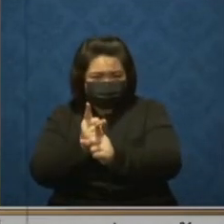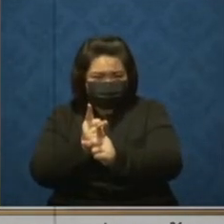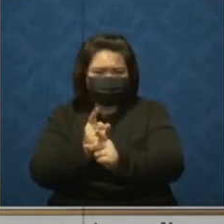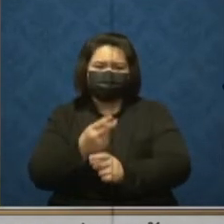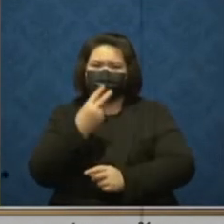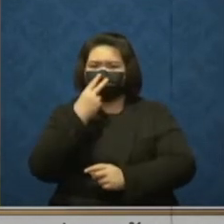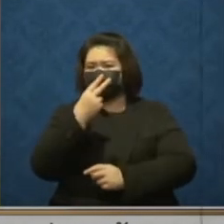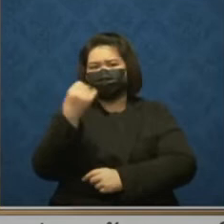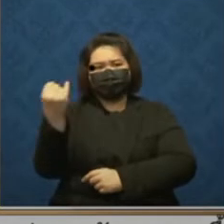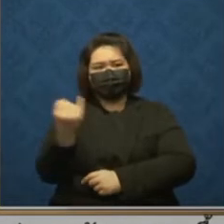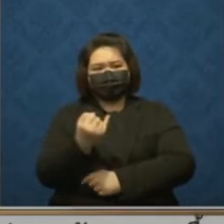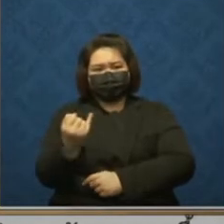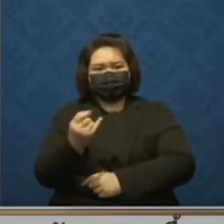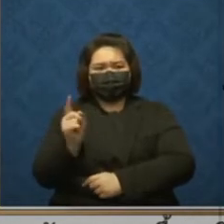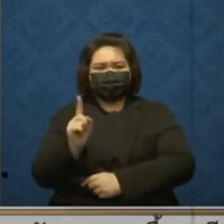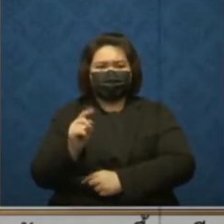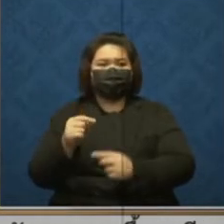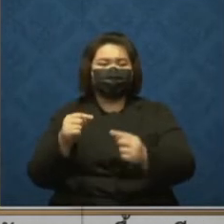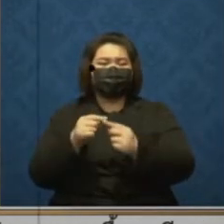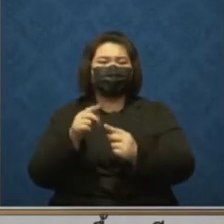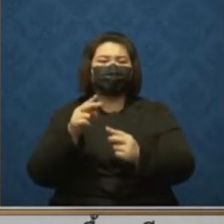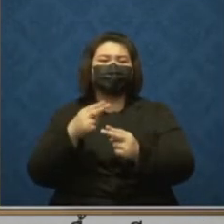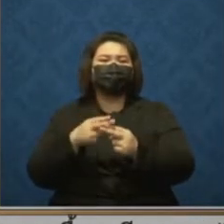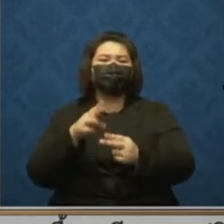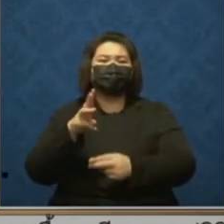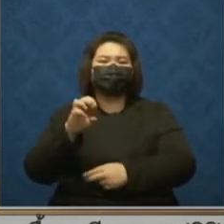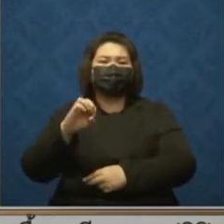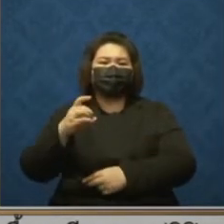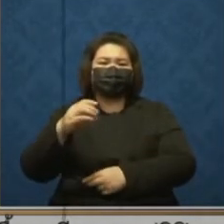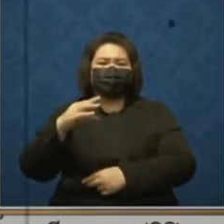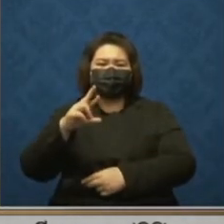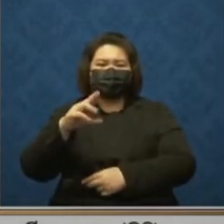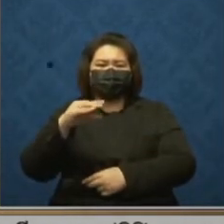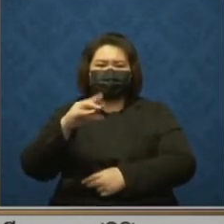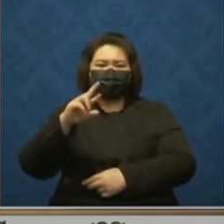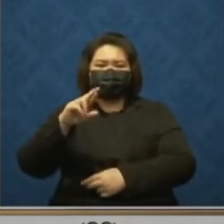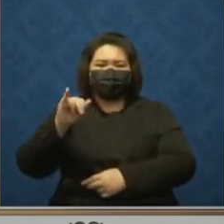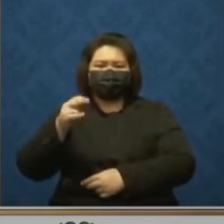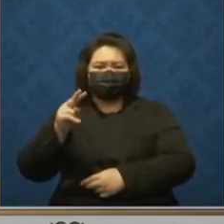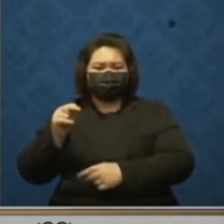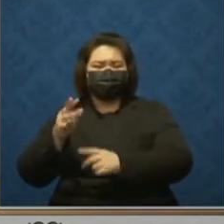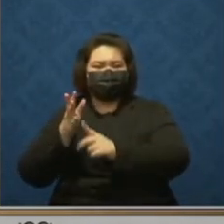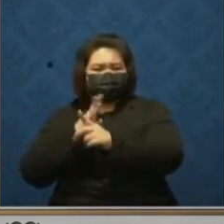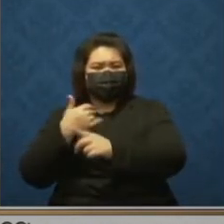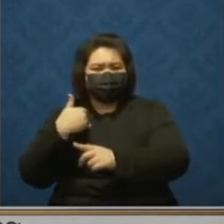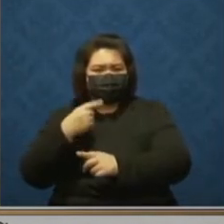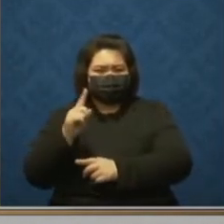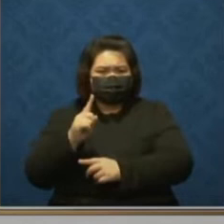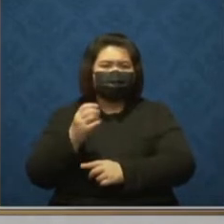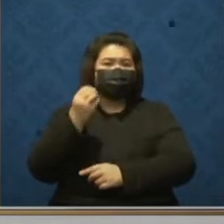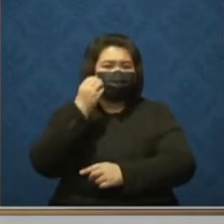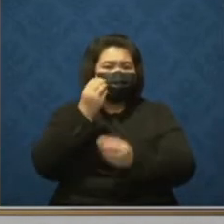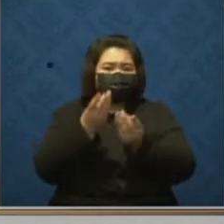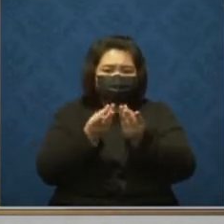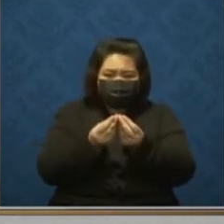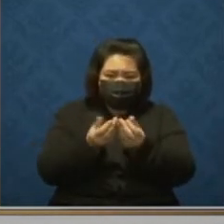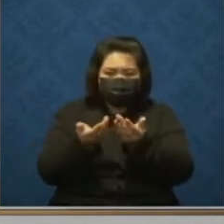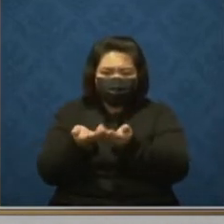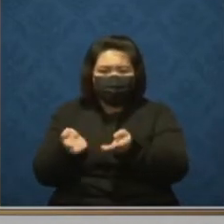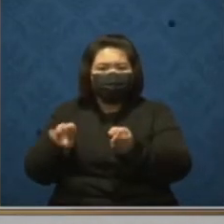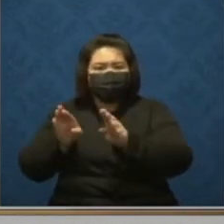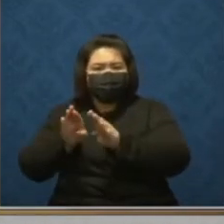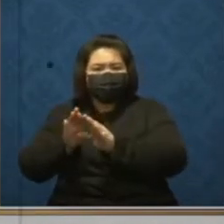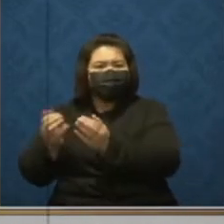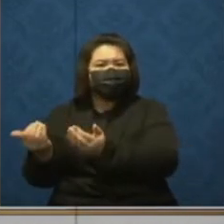ก็ประธานกรณีของคุณวิโรจน์และขณะที่สอนครับเพราะเห็นถึงการติดตามข้อมูลส่วนตัวทั้งเลขที่บ้านครอบครัวหรือแม้